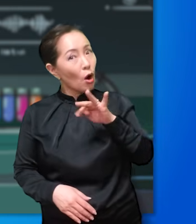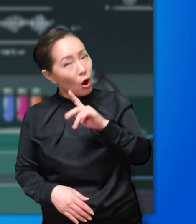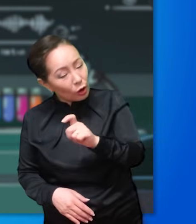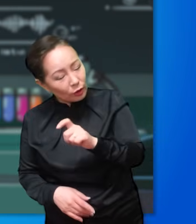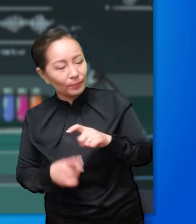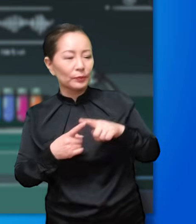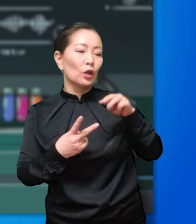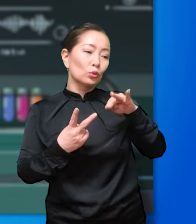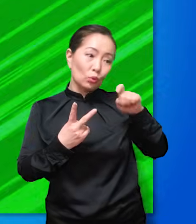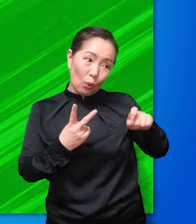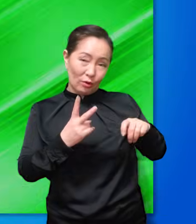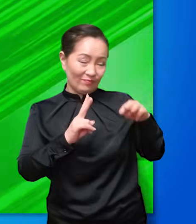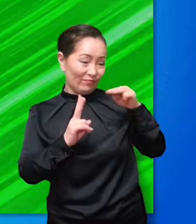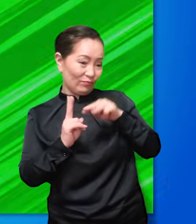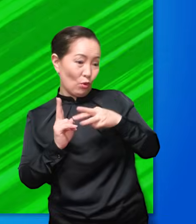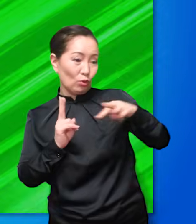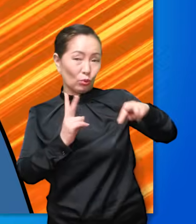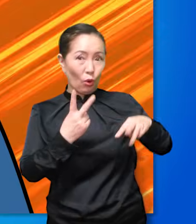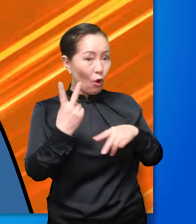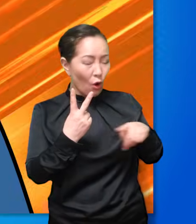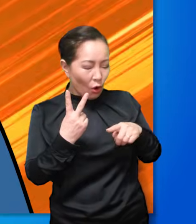маань нэг л өдөр